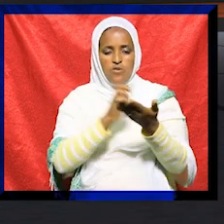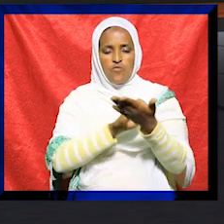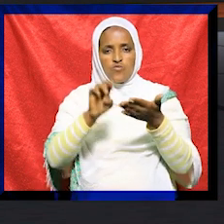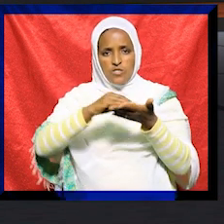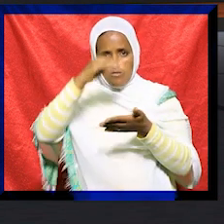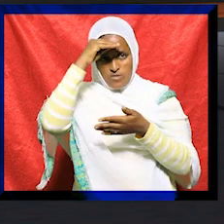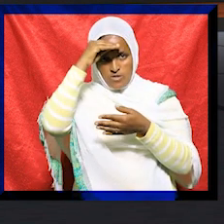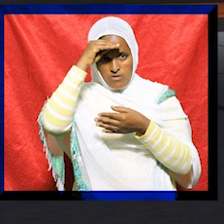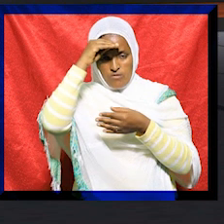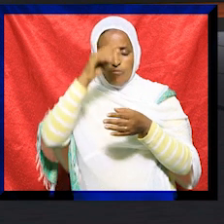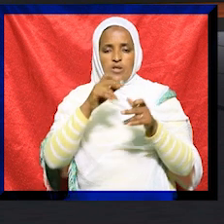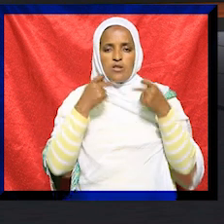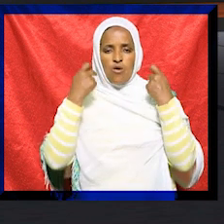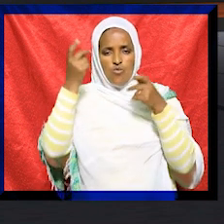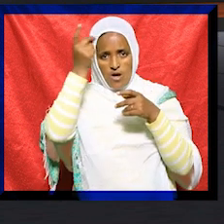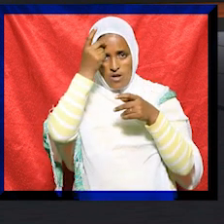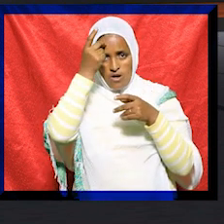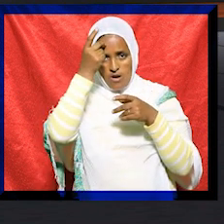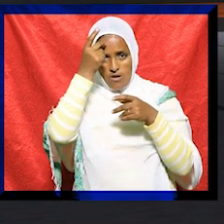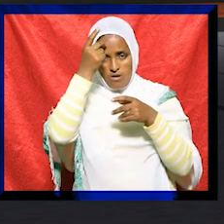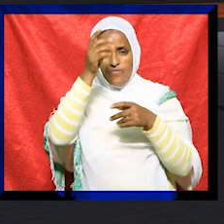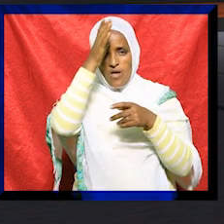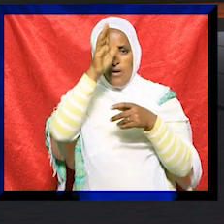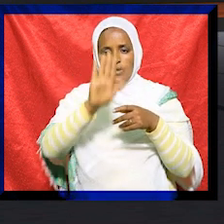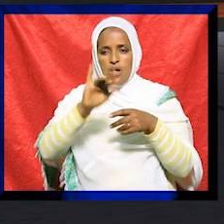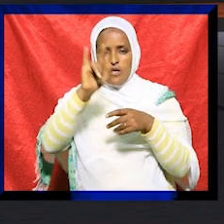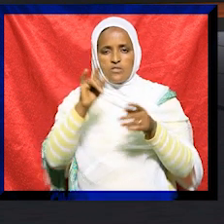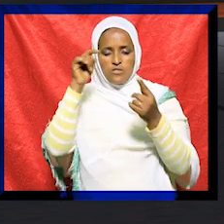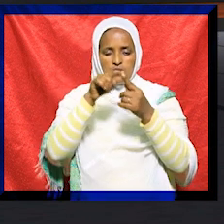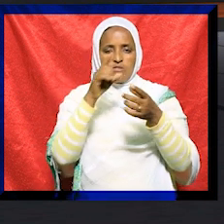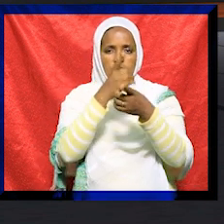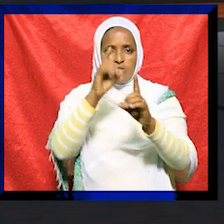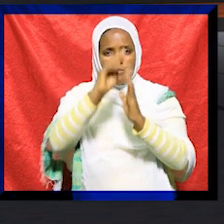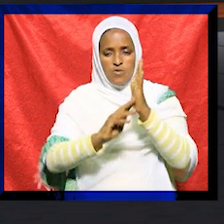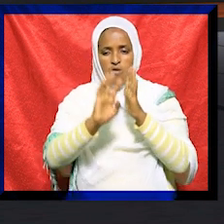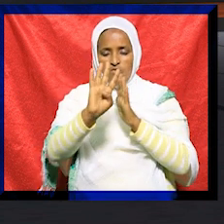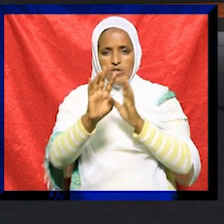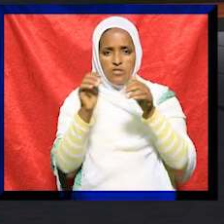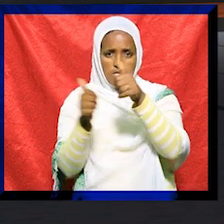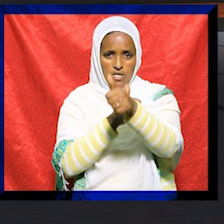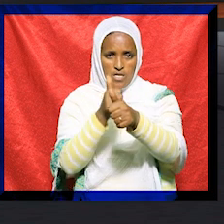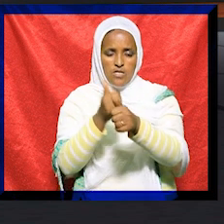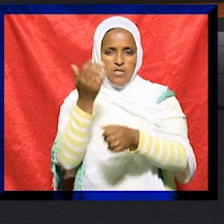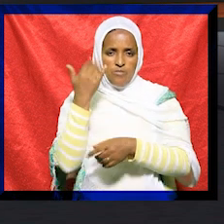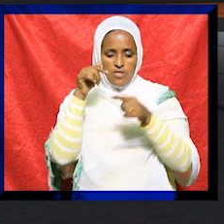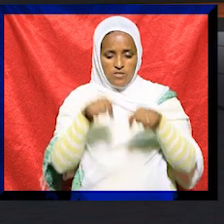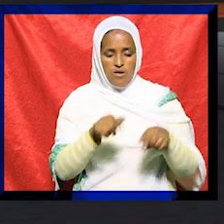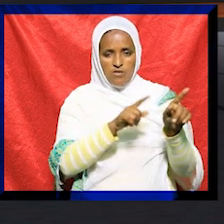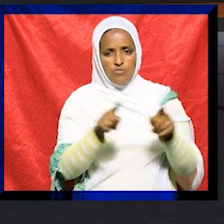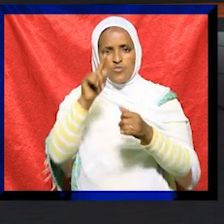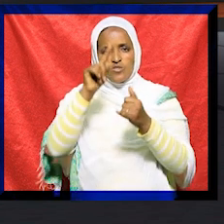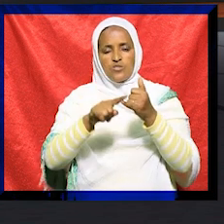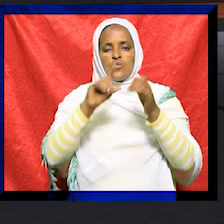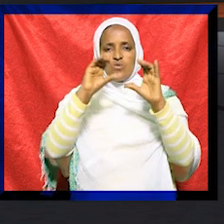ነው። መጽሐፍ ቅዱስ ትምህርት በመምህራችን በዲያቆን ያረጋል አበጋዝ እስከዛሬ ኦሪት ዘፍጥረት ምዕራፍ 4ን እየተከታተለን